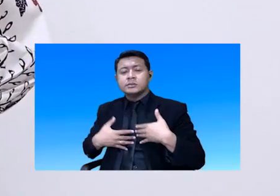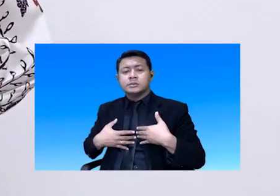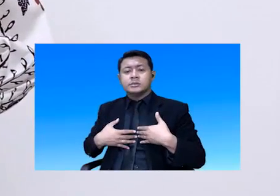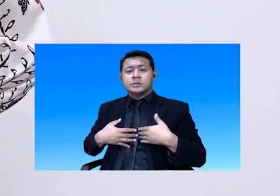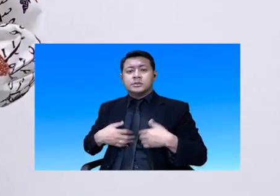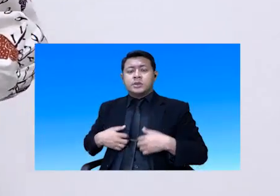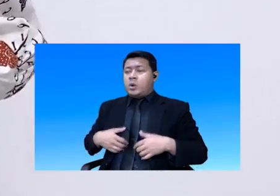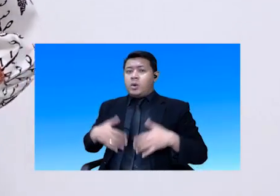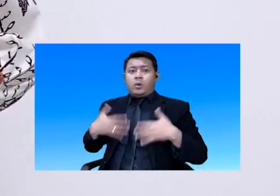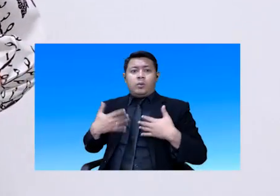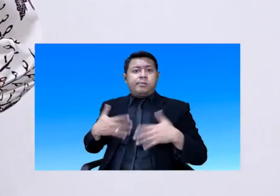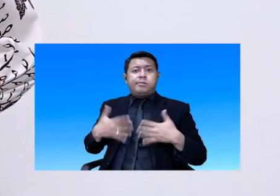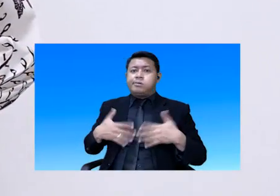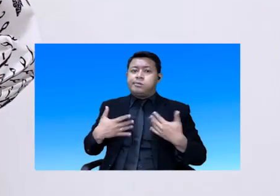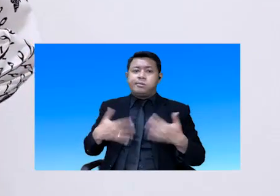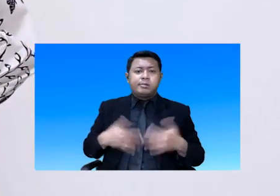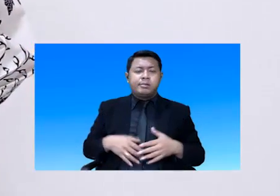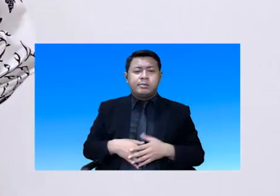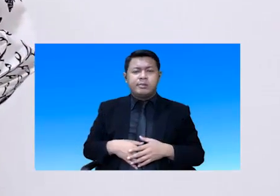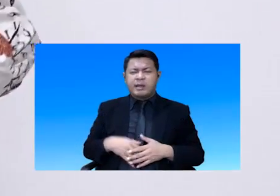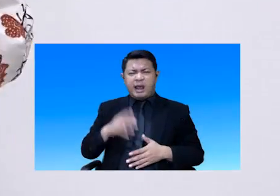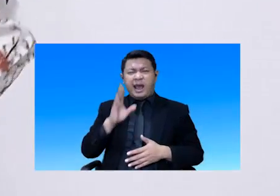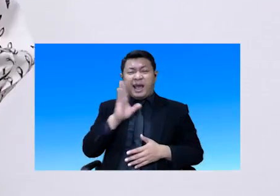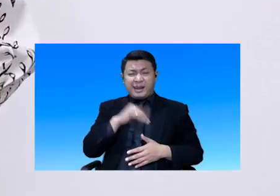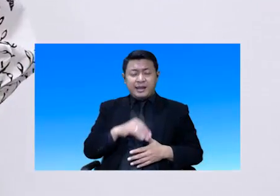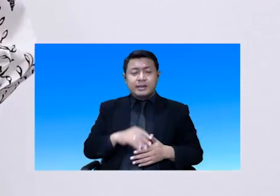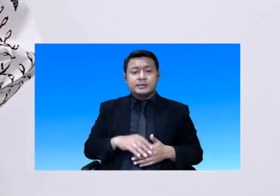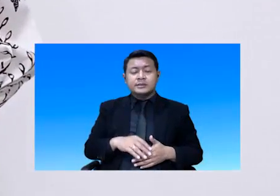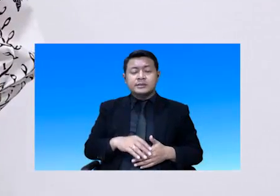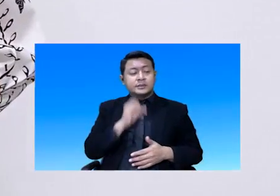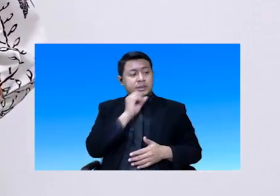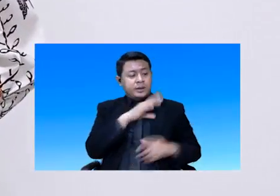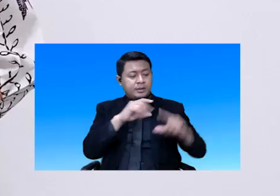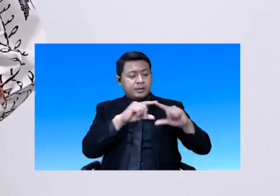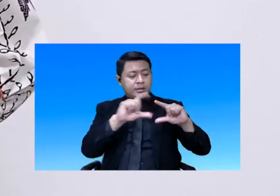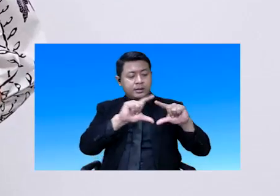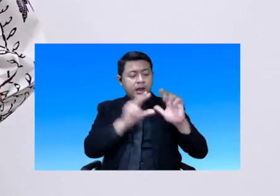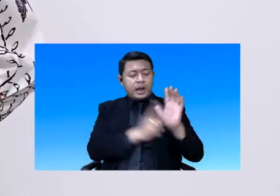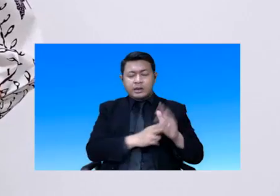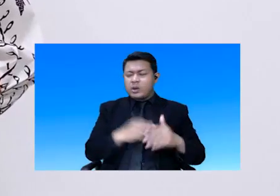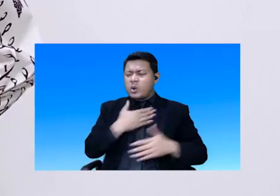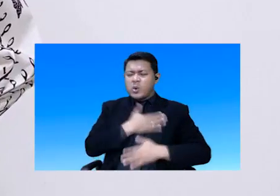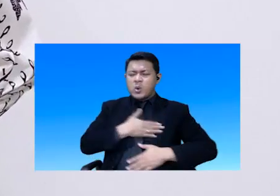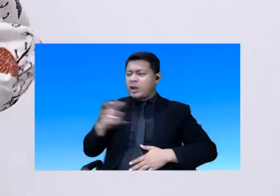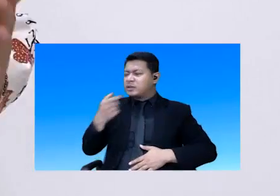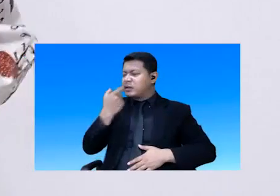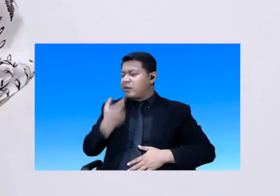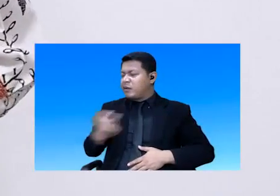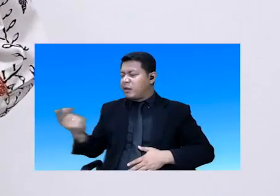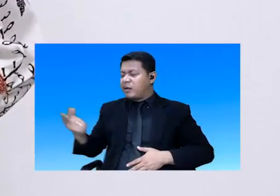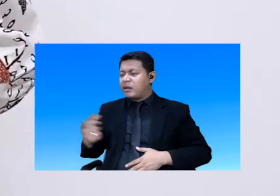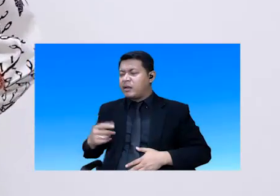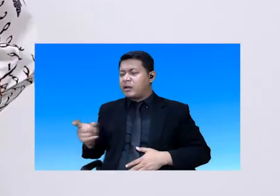sesuatu yang cukup unik, cukup aneh. Lalu saya mengatakan kepada Alan dan pelatih saya, kasihan nenek tua itu. Saya bilang mungkin